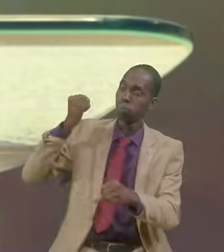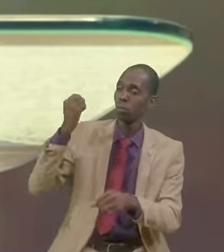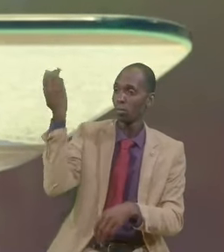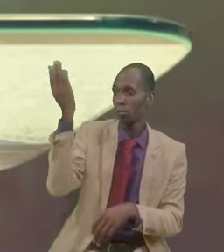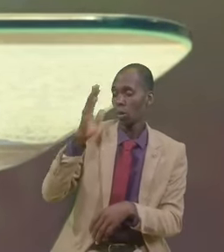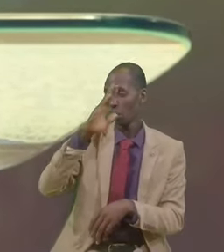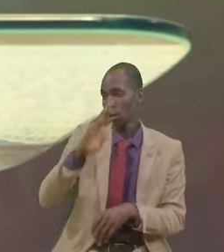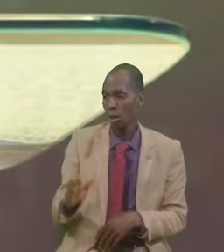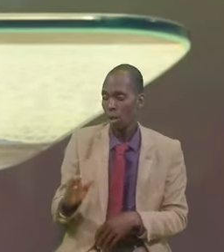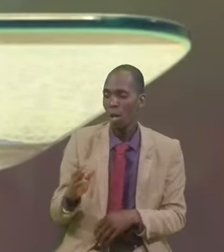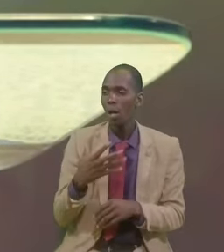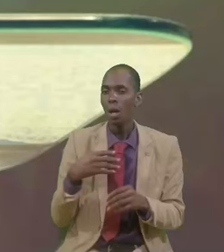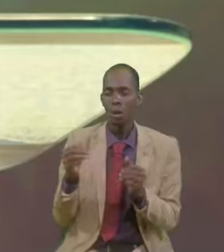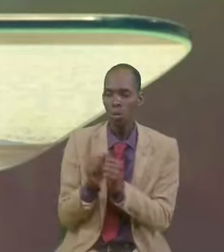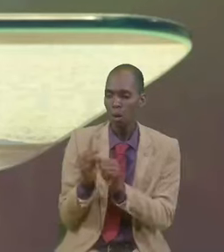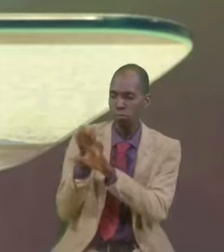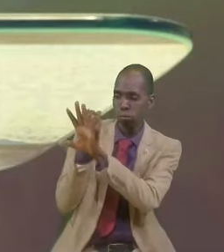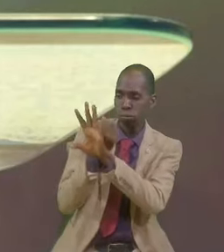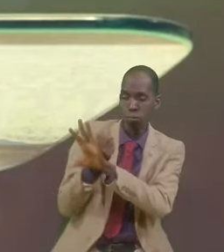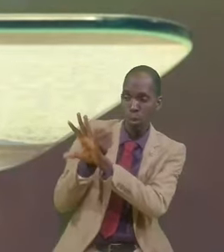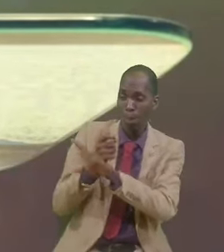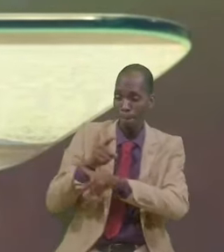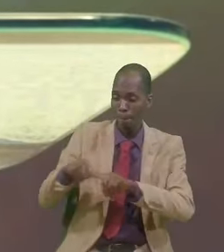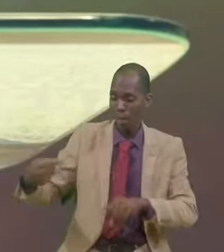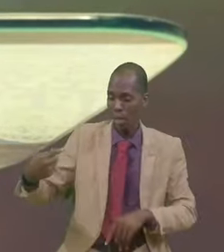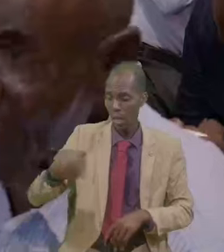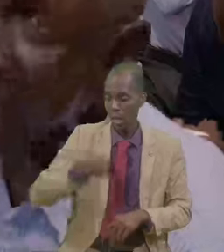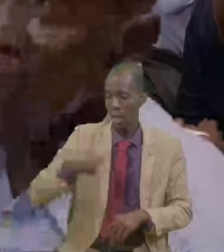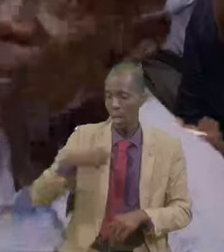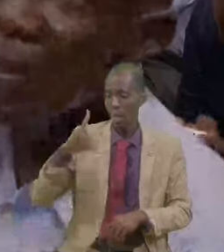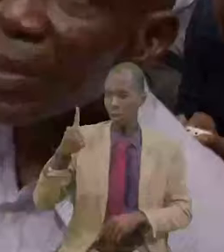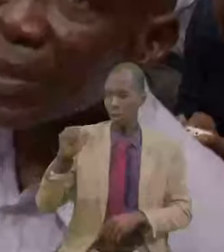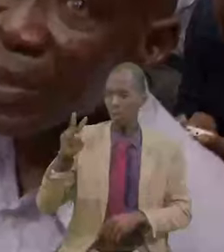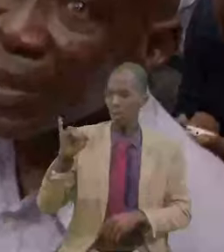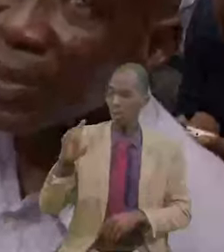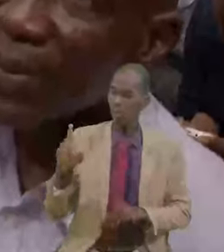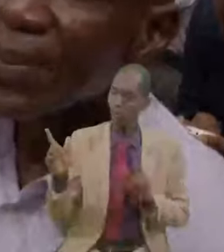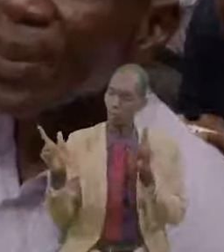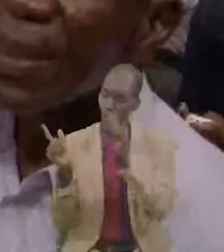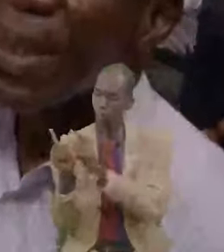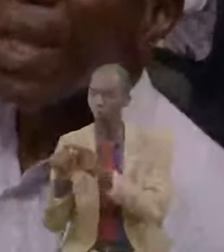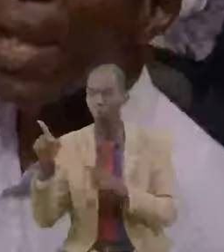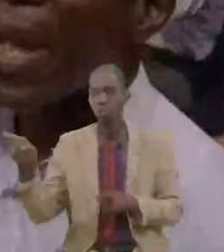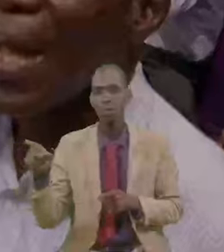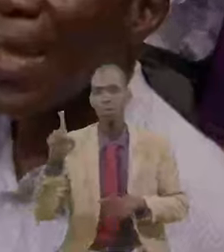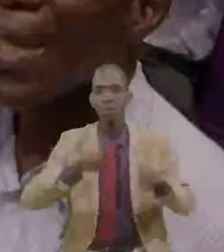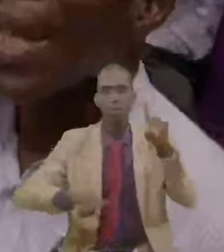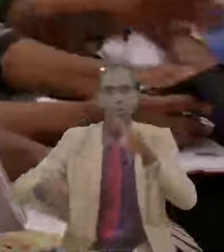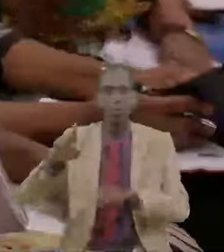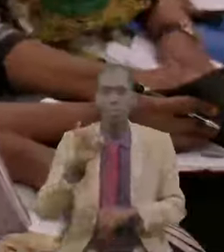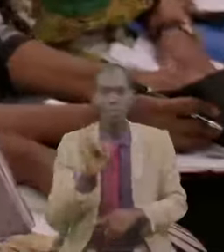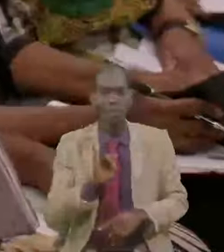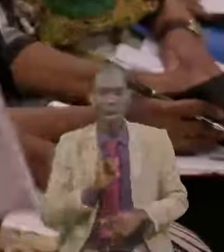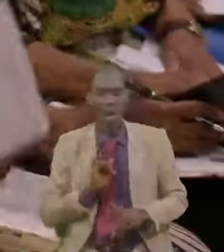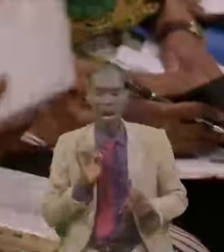lance et avec le javelot. Et moi, je marche. Quelqu'un là-bas et moi, je marche.